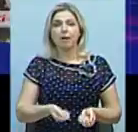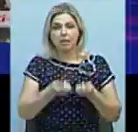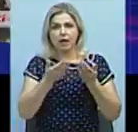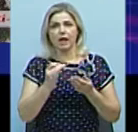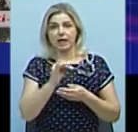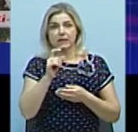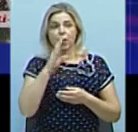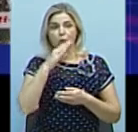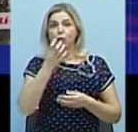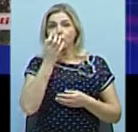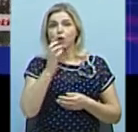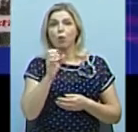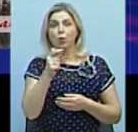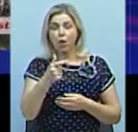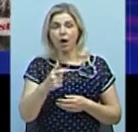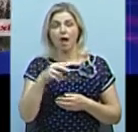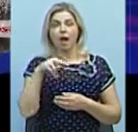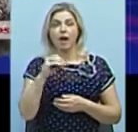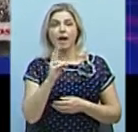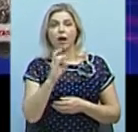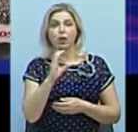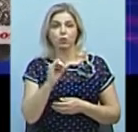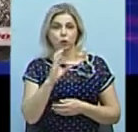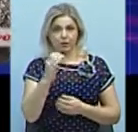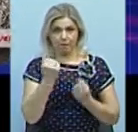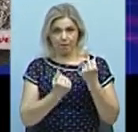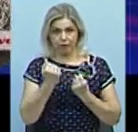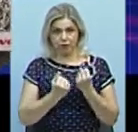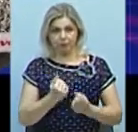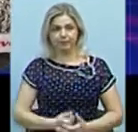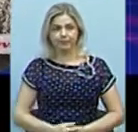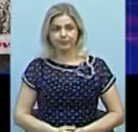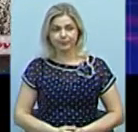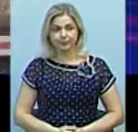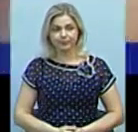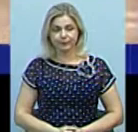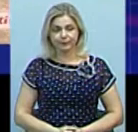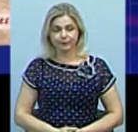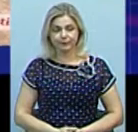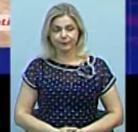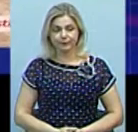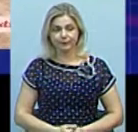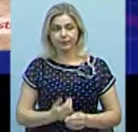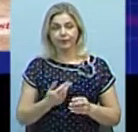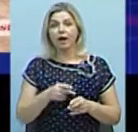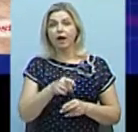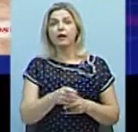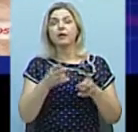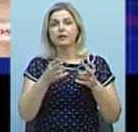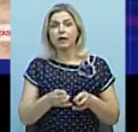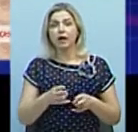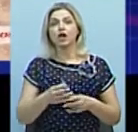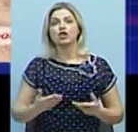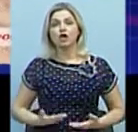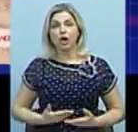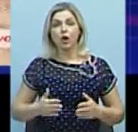«Лексус». Про це повідомили у відділі комунікації головного управління Національної поліції Миколаївській області. Сталося це в районі